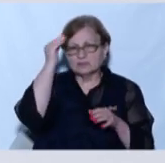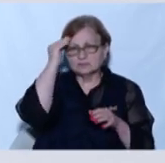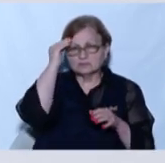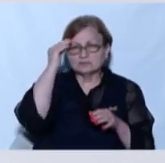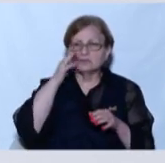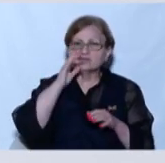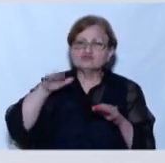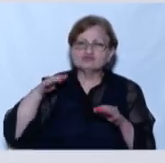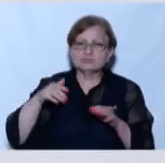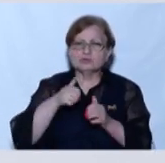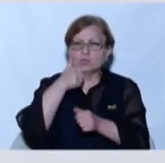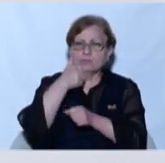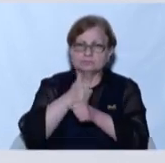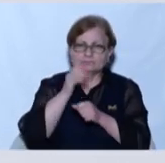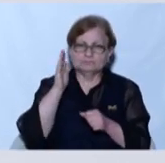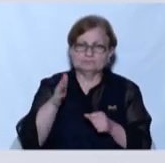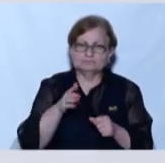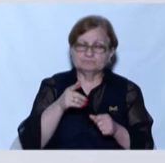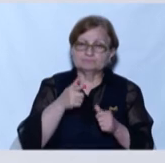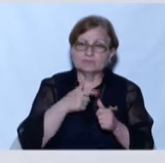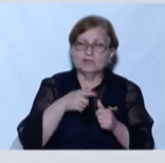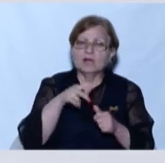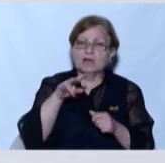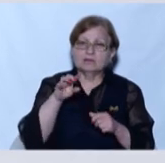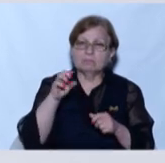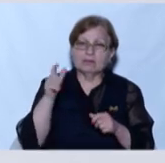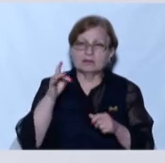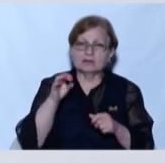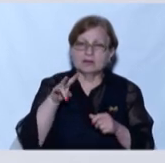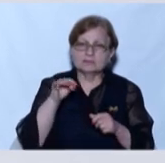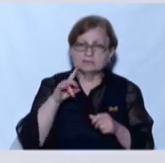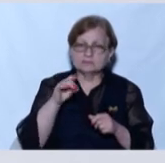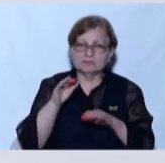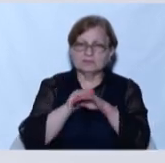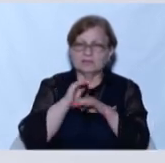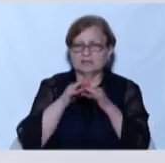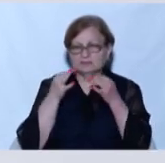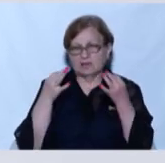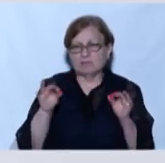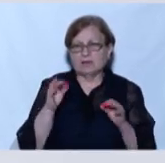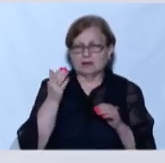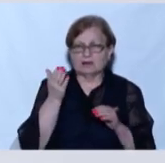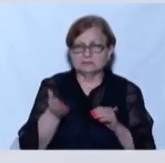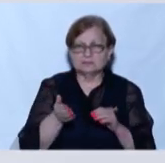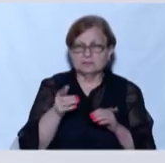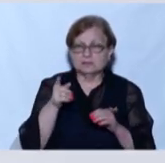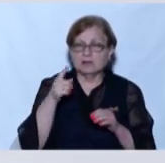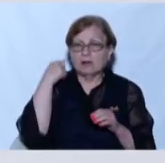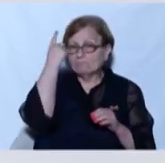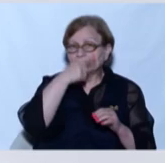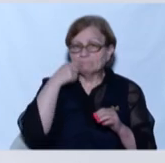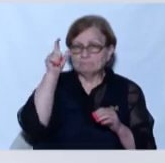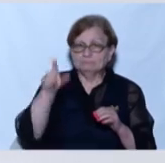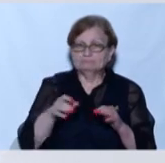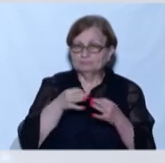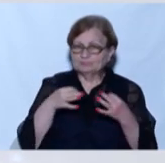უკვე წარმართველი გახდება. ერთ-ერთი არის აი ეს ლიბერალიზმი ძალიან ესე ვთქვათ საჩინო ხდება და პიროვნული